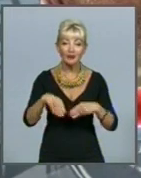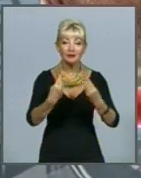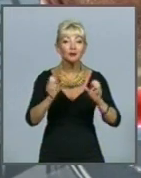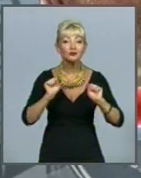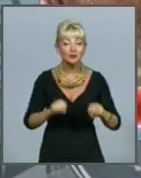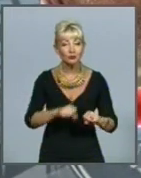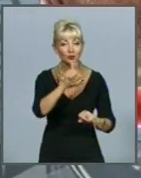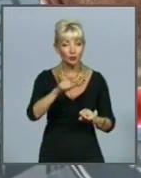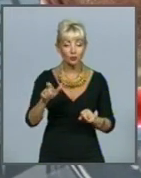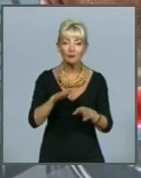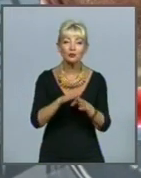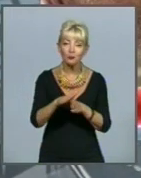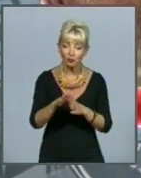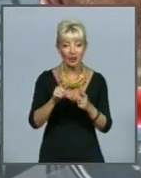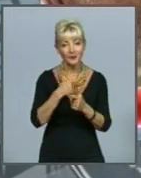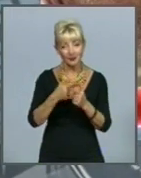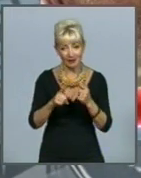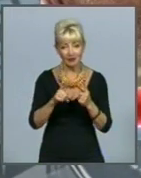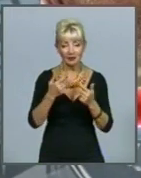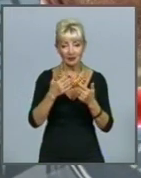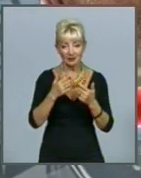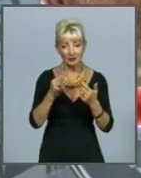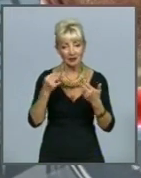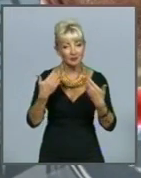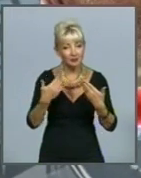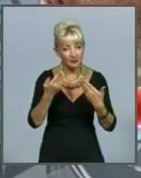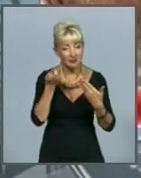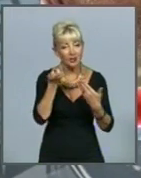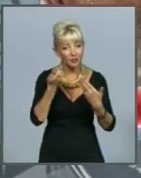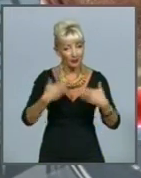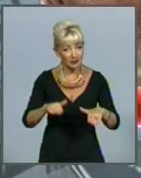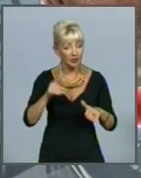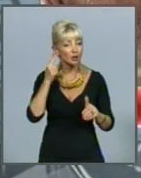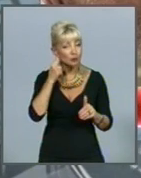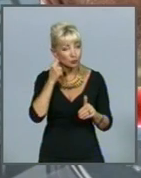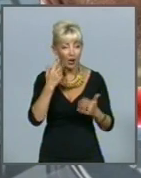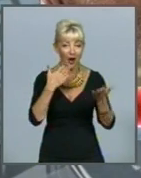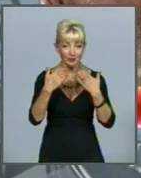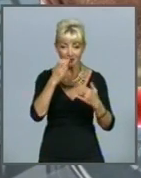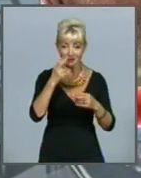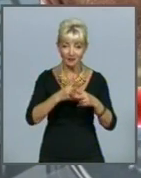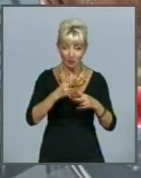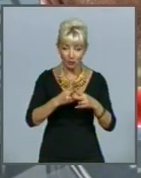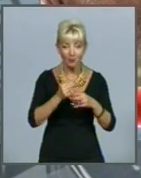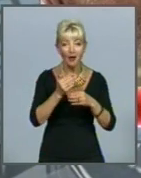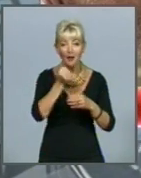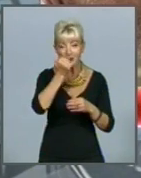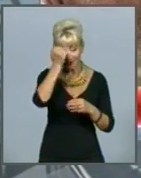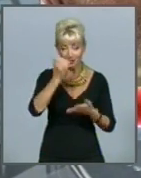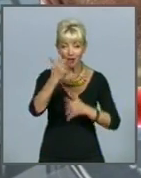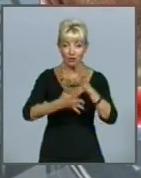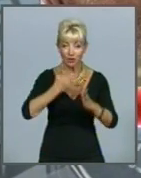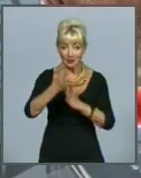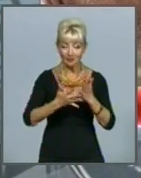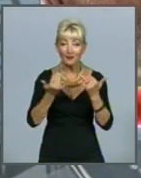или значительной потерей слуха общаться со своим лечащим врачом при помощи языка жестов. Теперь 92 планшета